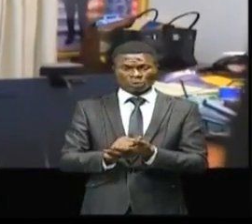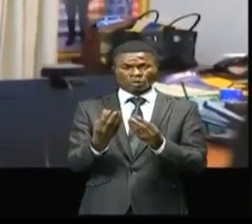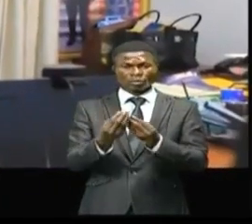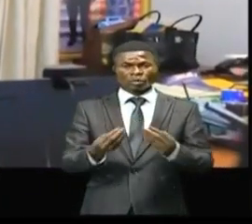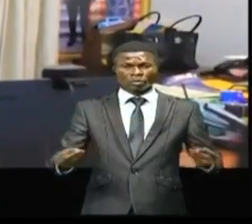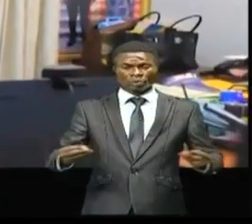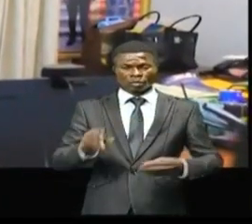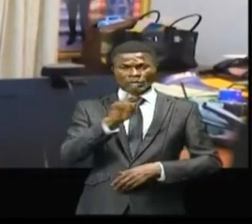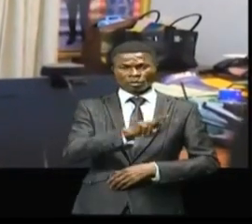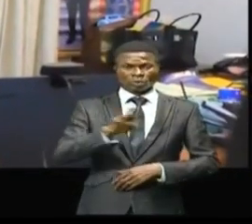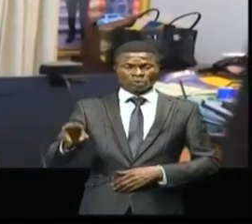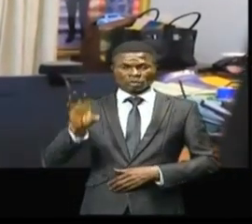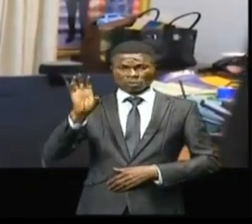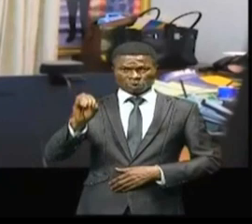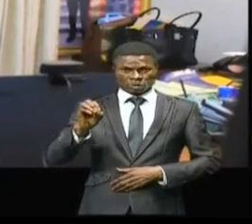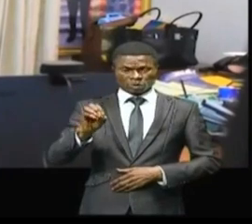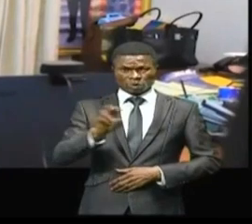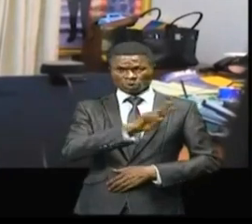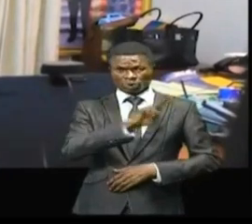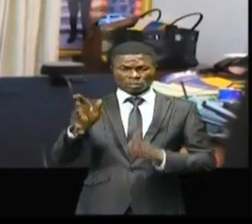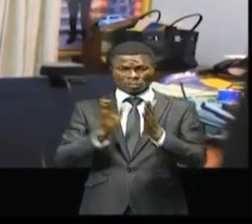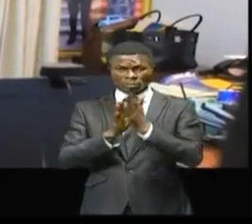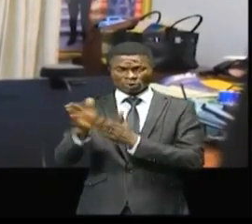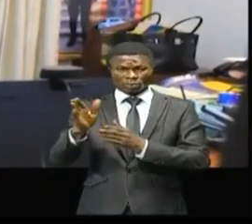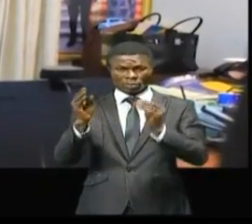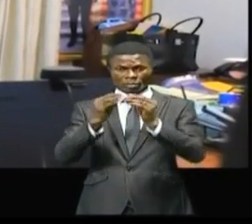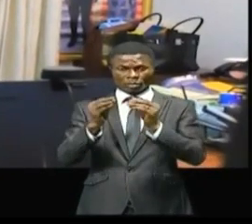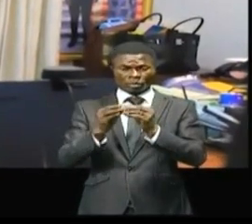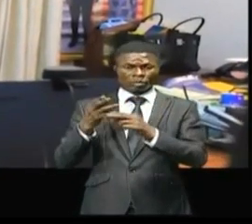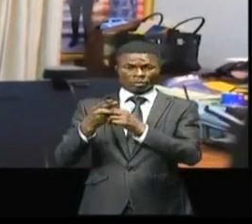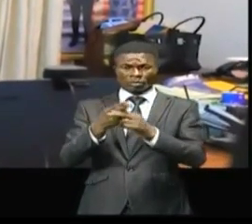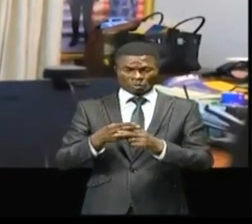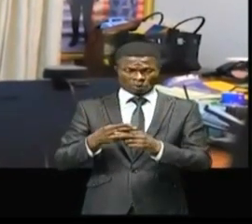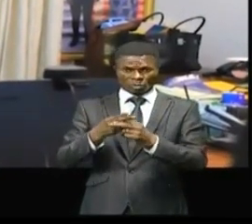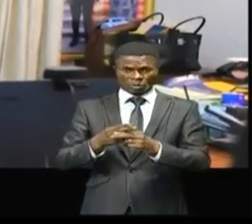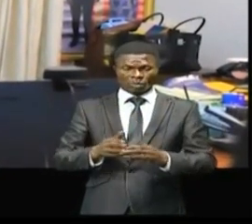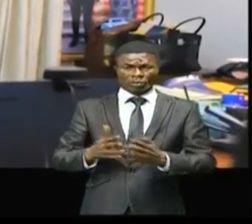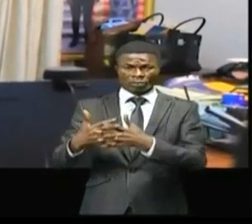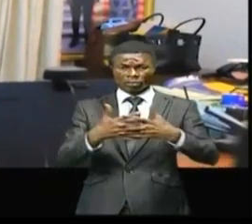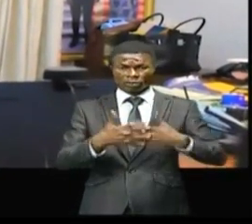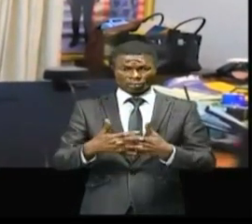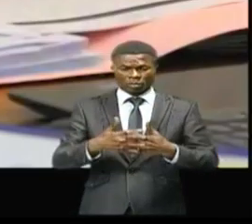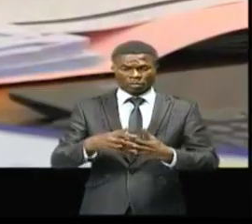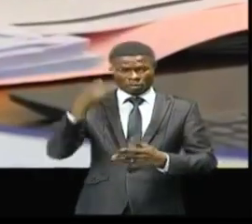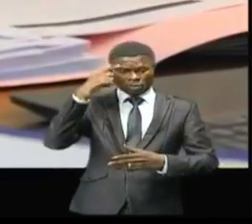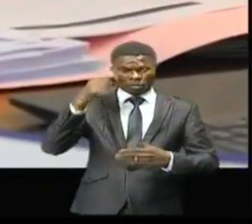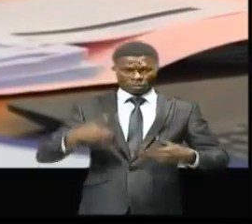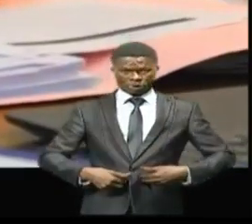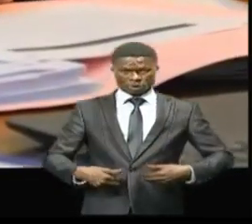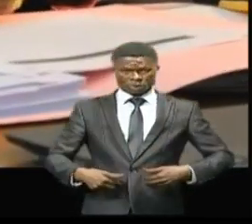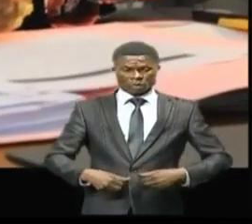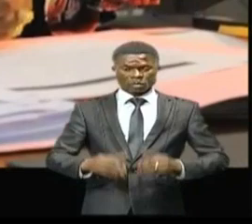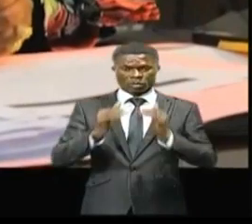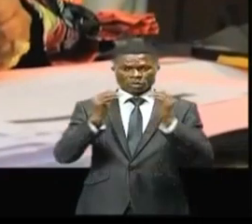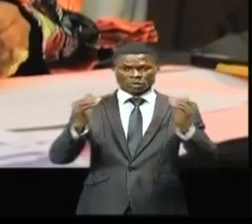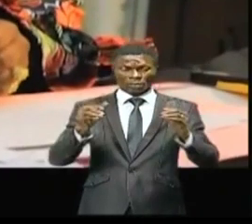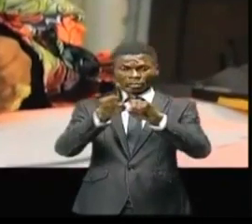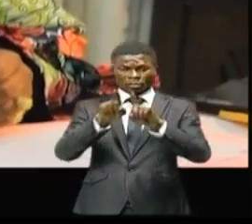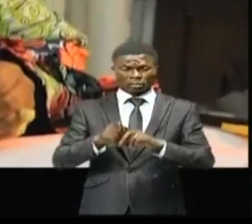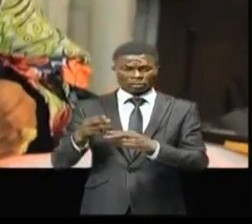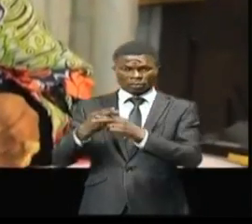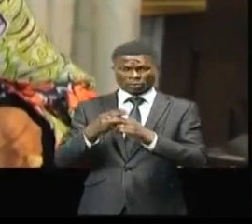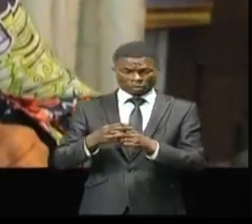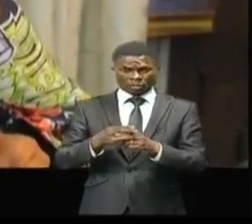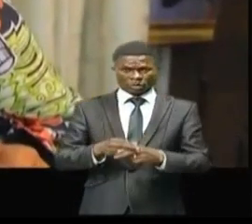résolution 2250 de 2015 du Conseil de sécurité des Nations Unies sur la jeunesse la paix et la sécurité